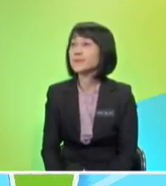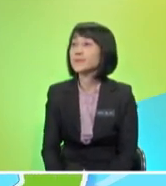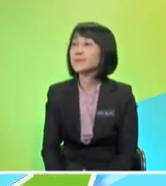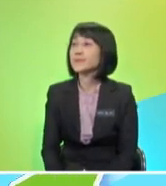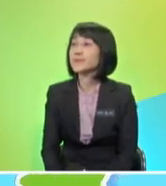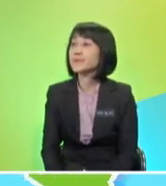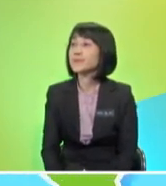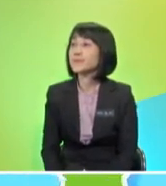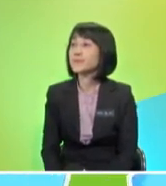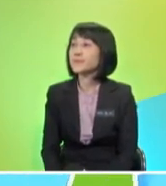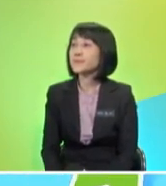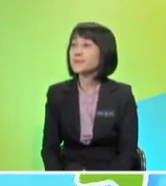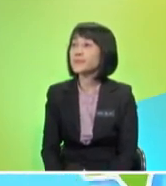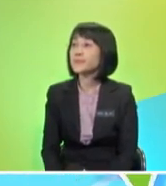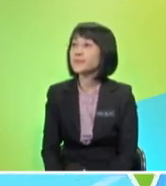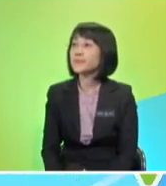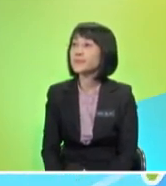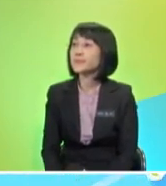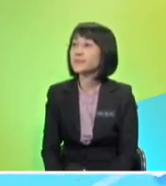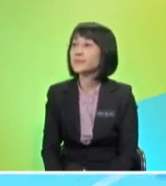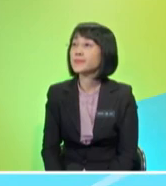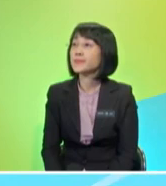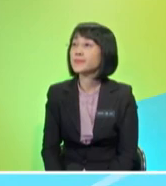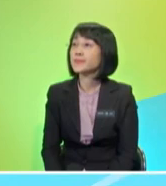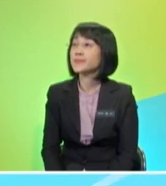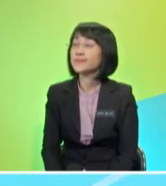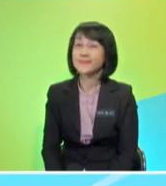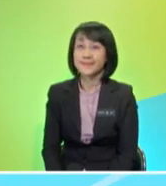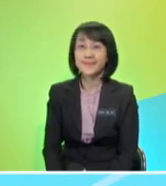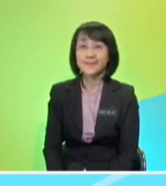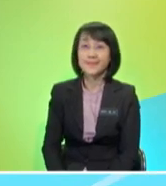Okey. Baik, cikgu buat di sini ya.